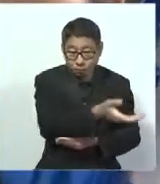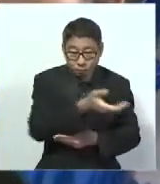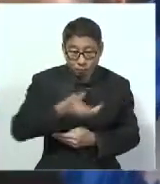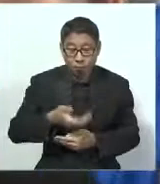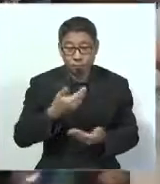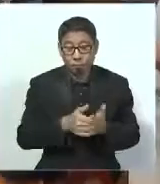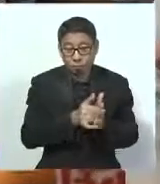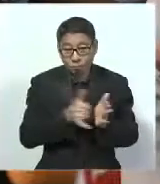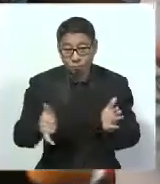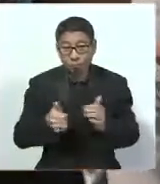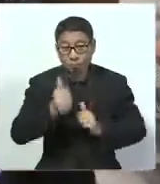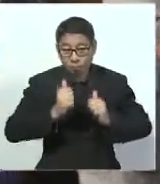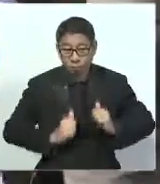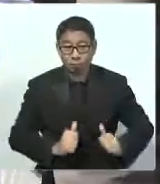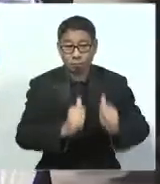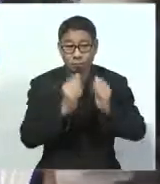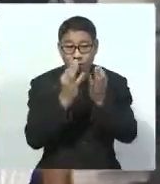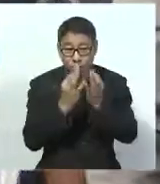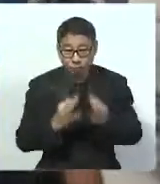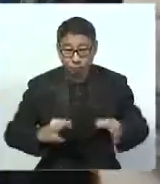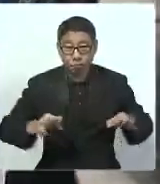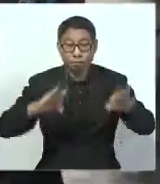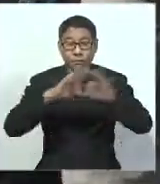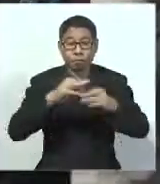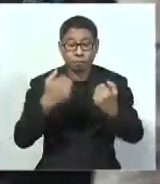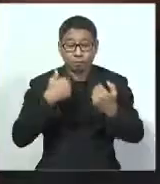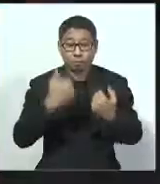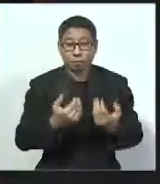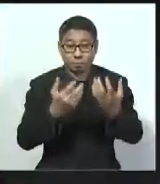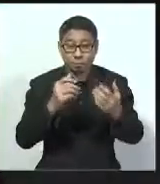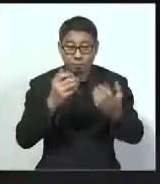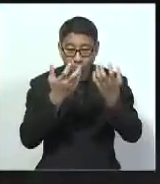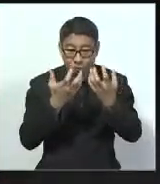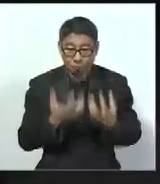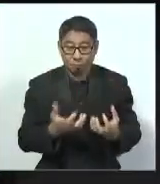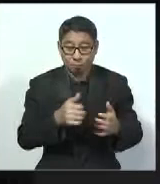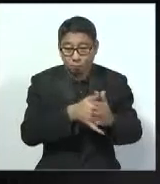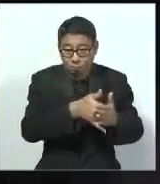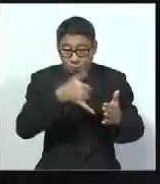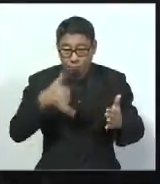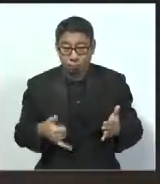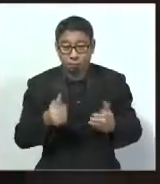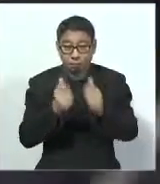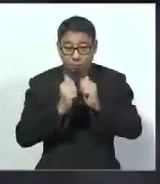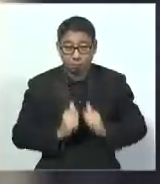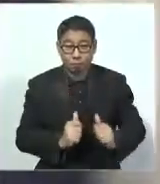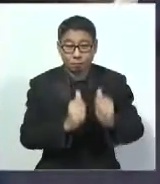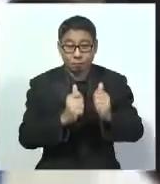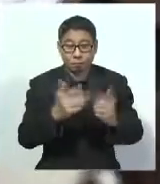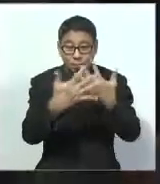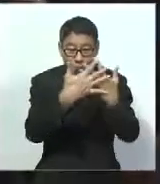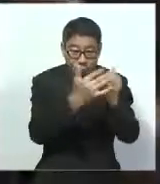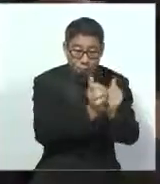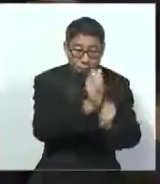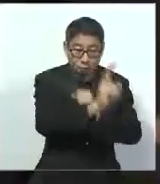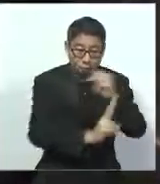การเพิกถอนใบอนุญาตด้วยค่ะประเด็นนี้สำคัญ ข้อหาค่อนข้างหนักนะครับก็คือการเพิกถอนใบอนุญาตเมื่อกี้บอกว่าไงนะจำคุ